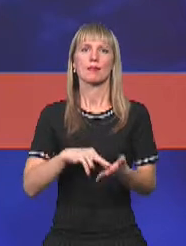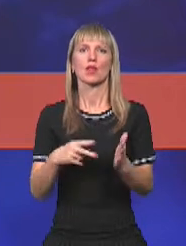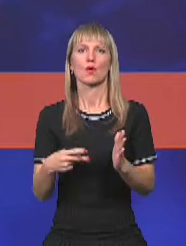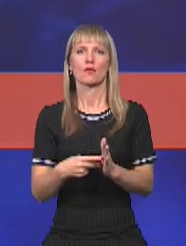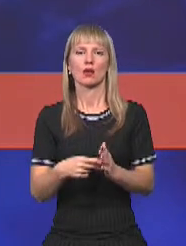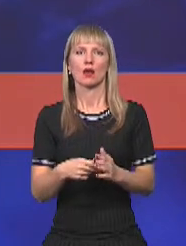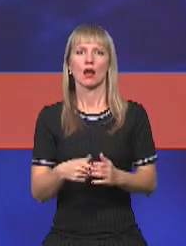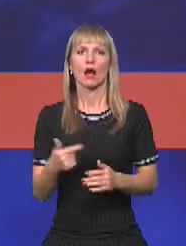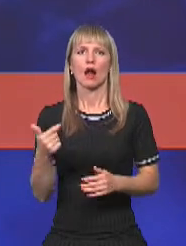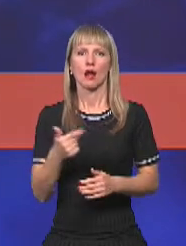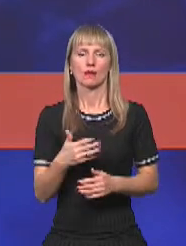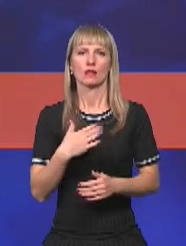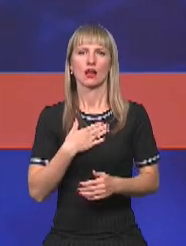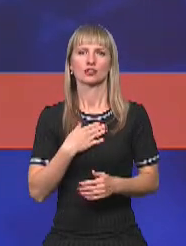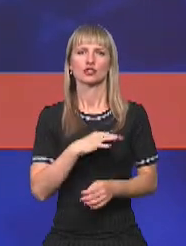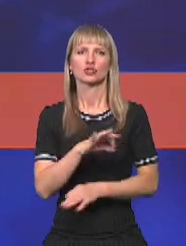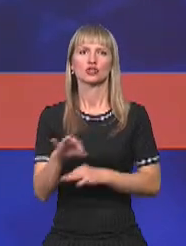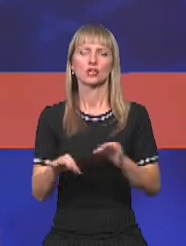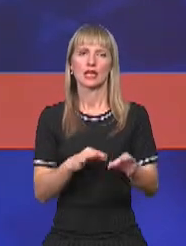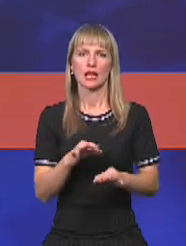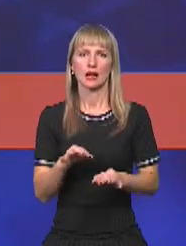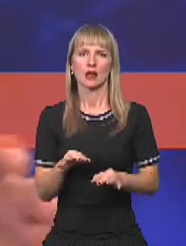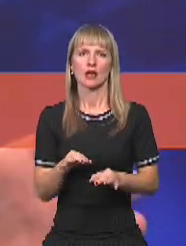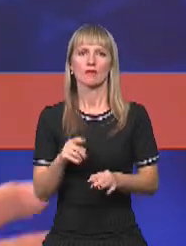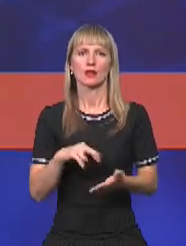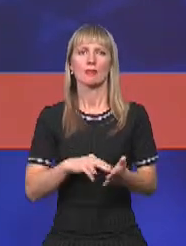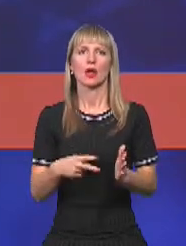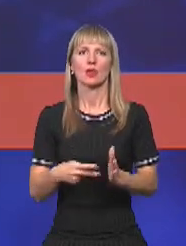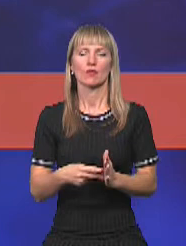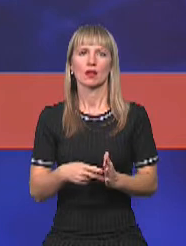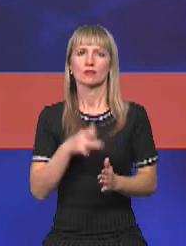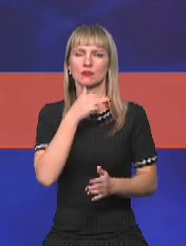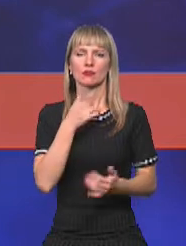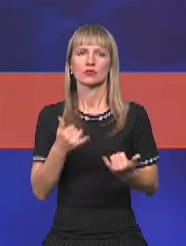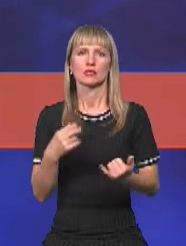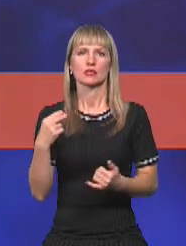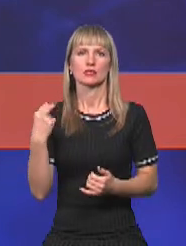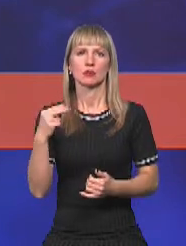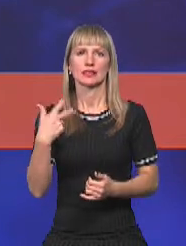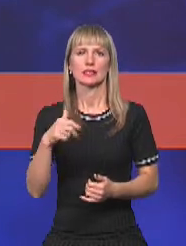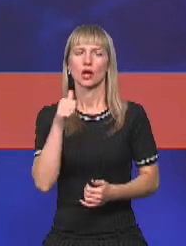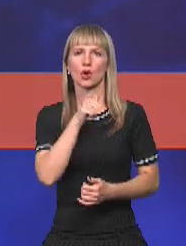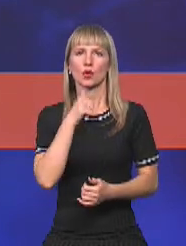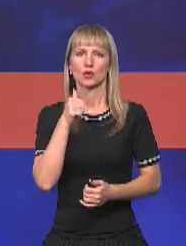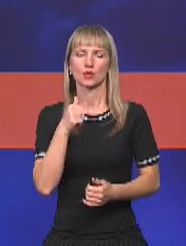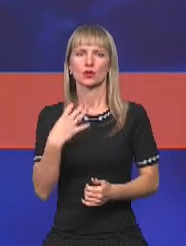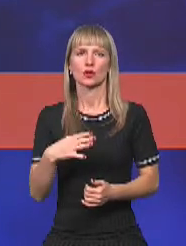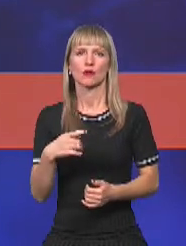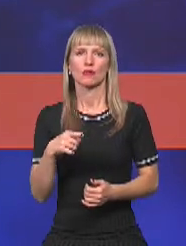планувалися дуже грамотно. Наші інженери, архітектори, вони планували і в свій час Запоріжжя в 30-ті роки, 40-ї,